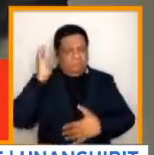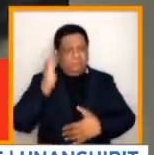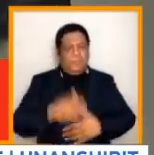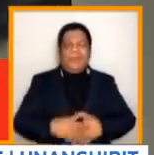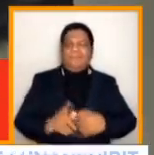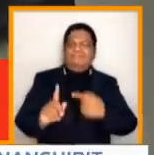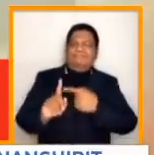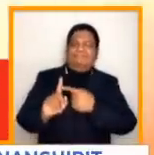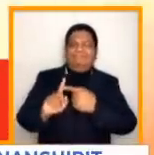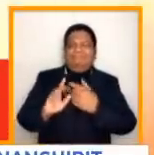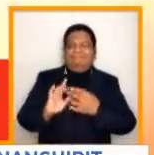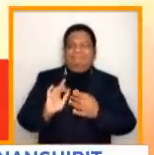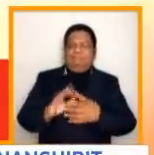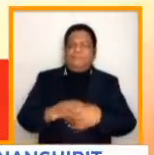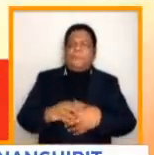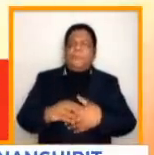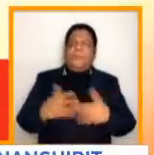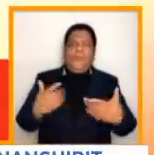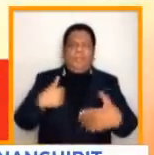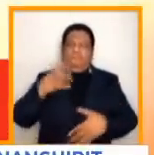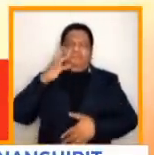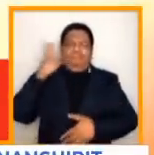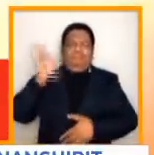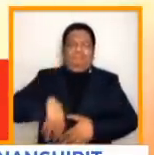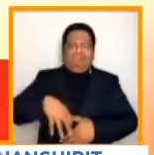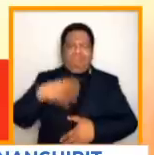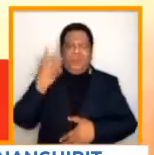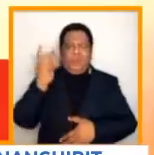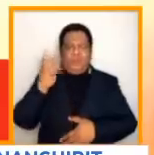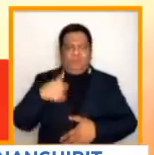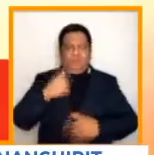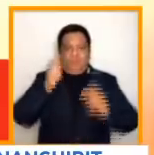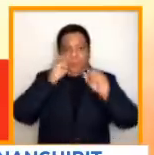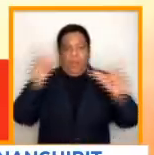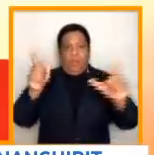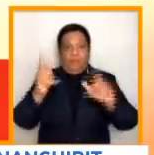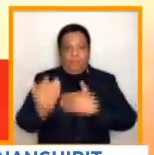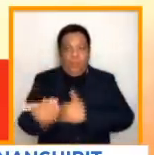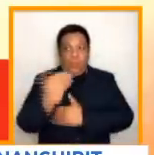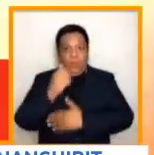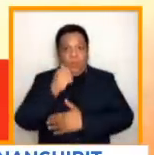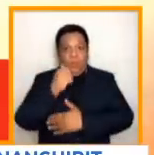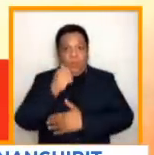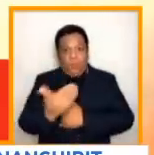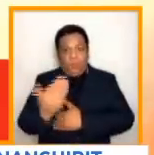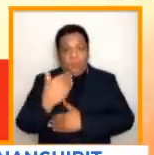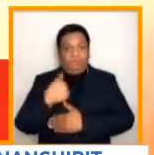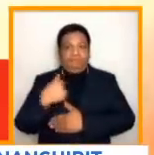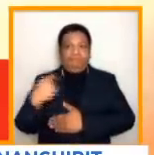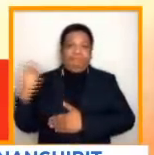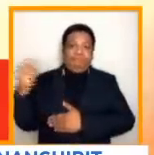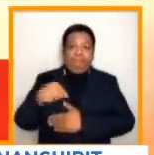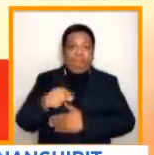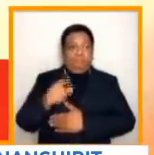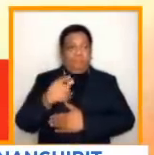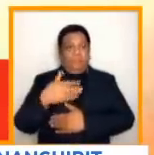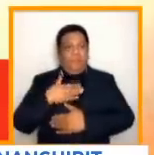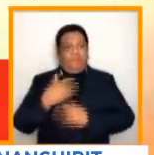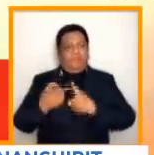talaga, Igan, dahil ako'y nagulat nung umaga kahapon na galing din sa mga kaibigan, sa mga ating media reporter